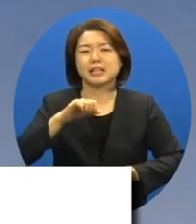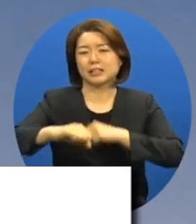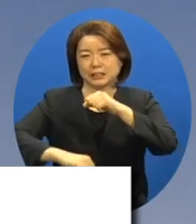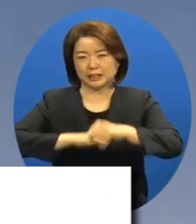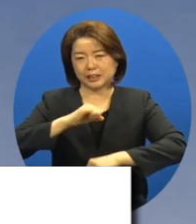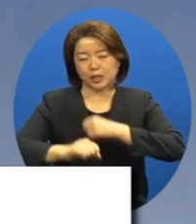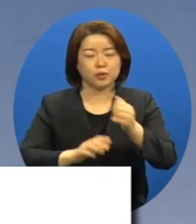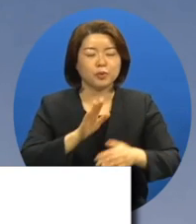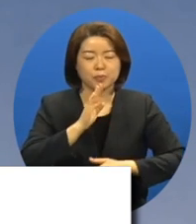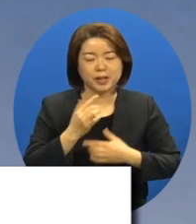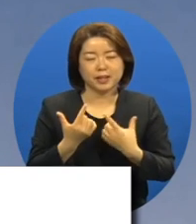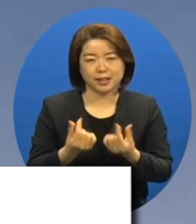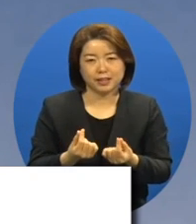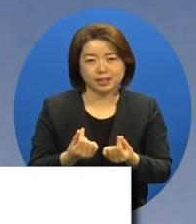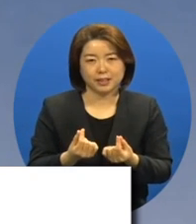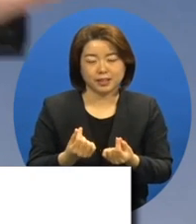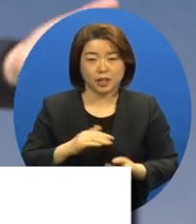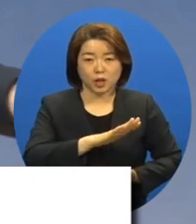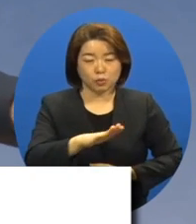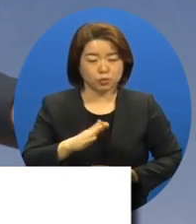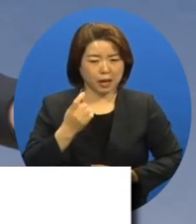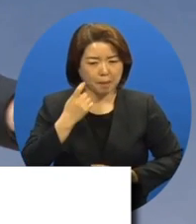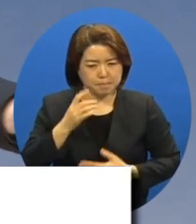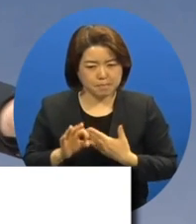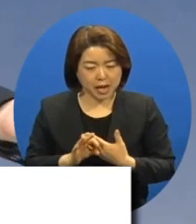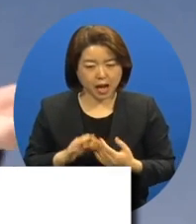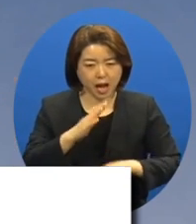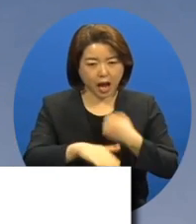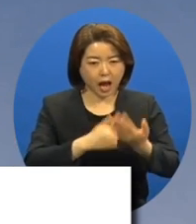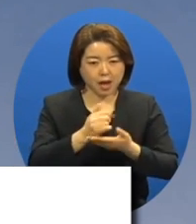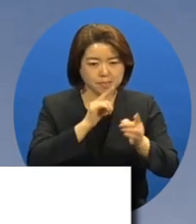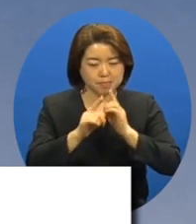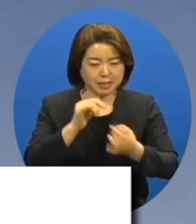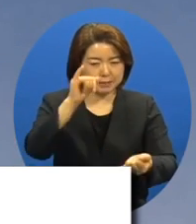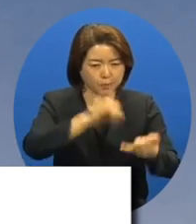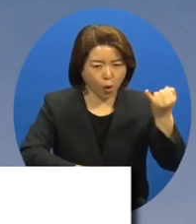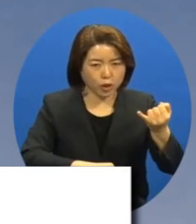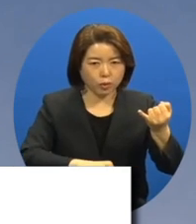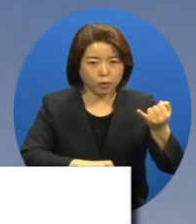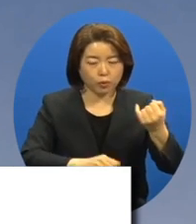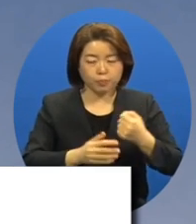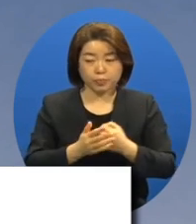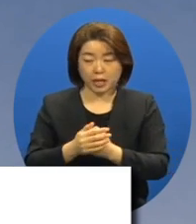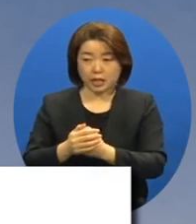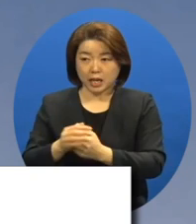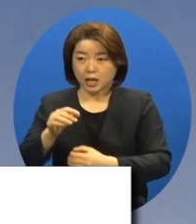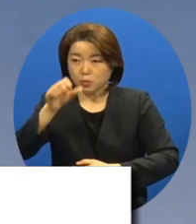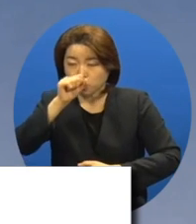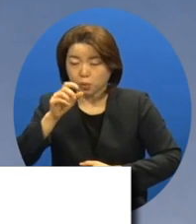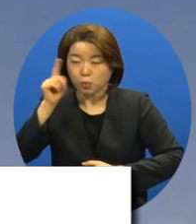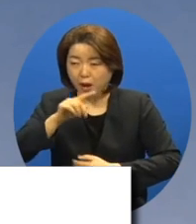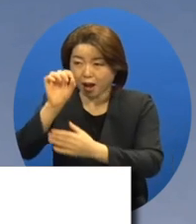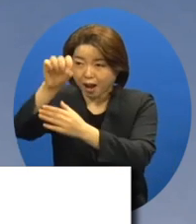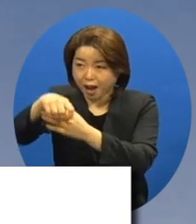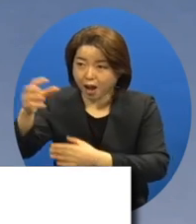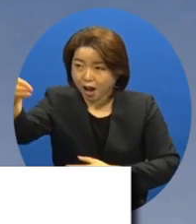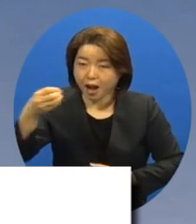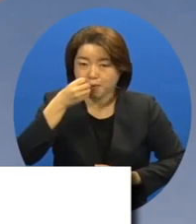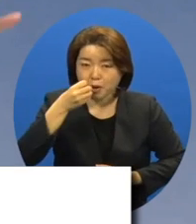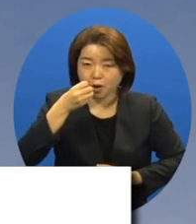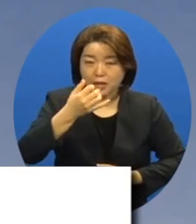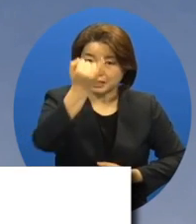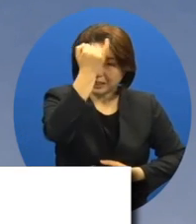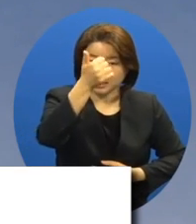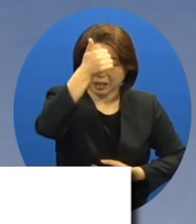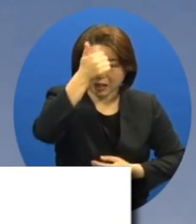것입니다 우리가 만약에 하나님의 말씀을 어기고 하면 선악과를 따먹은 아담과 하와 처럼 그 즉시 모든